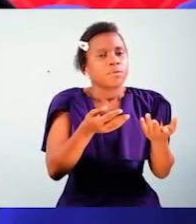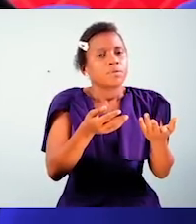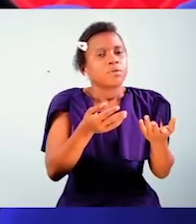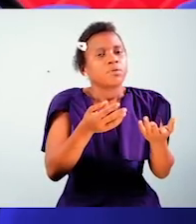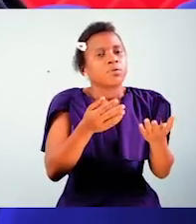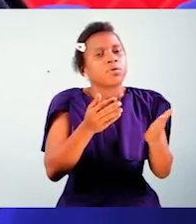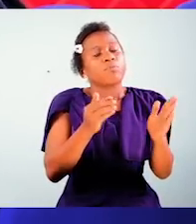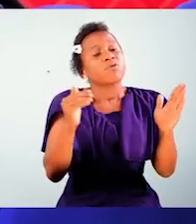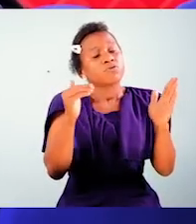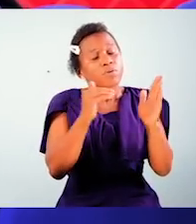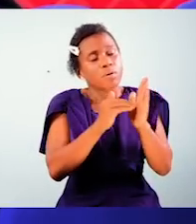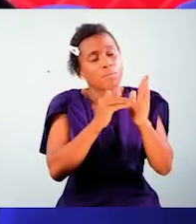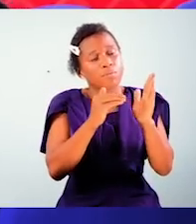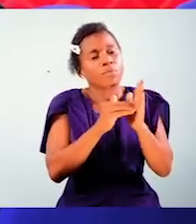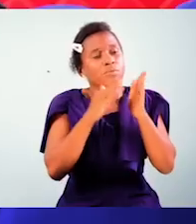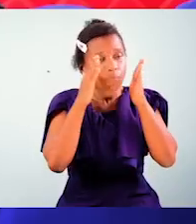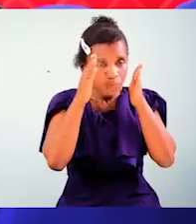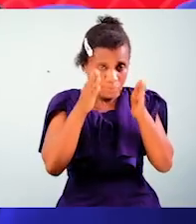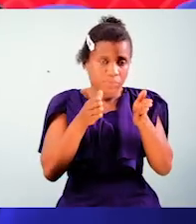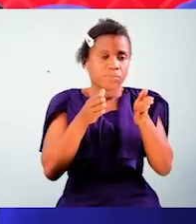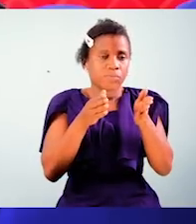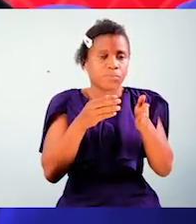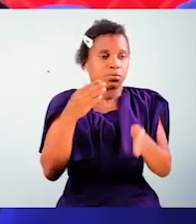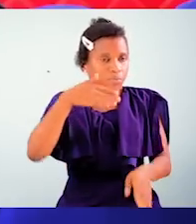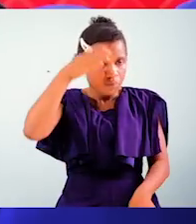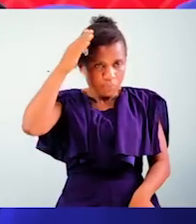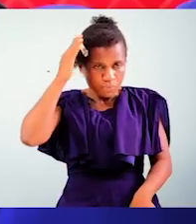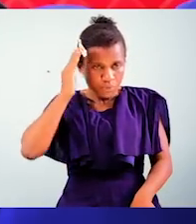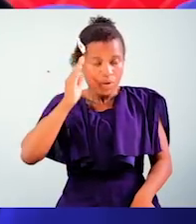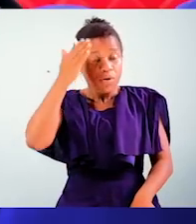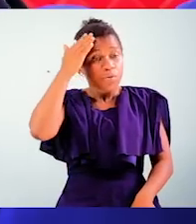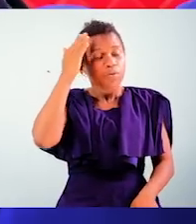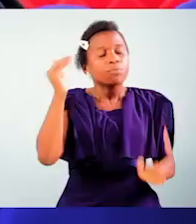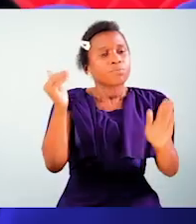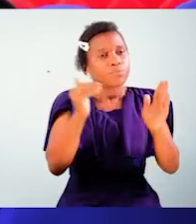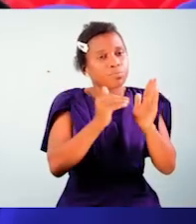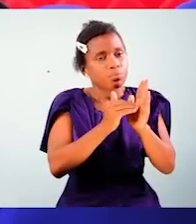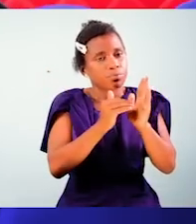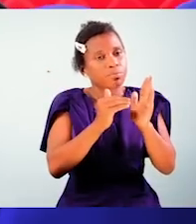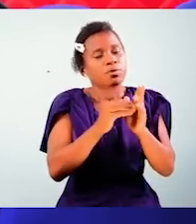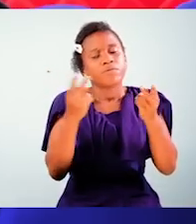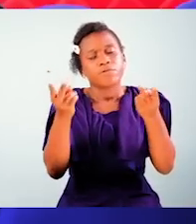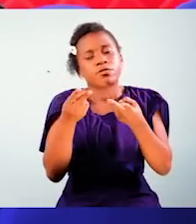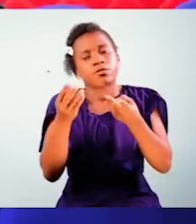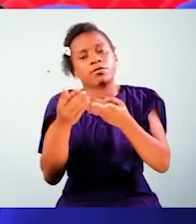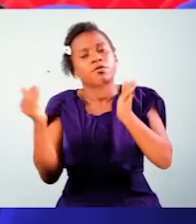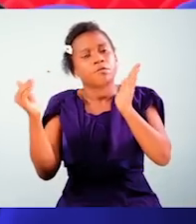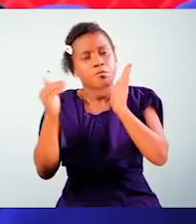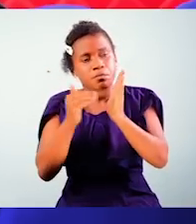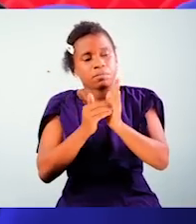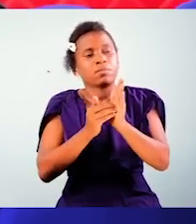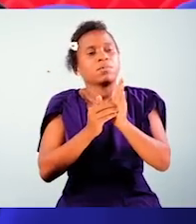serikali. Mwanasheria mkuu wa serikali anatambulika kikatiba na kisheria. Na maoni ya mwanasheria mkuu wa serikali